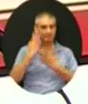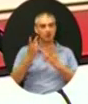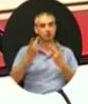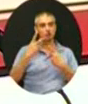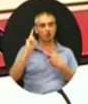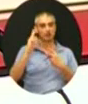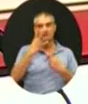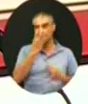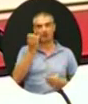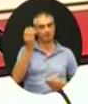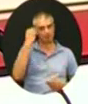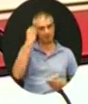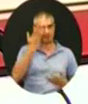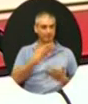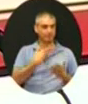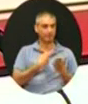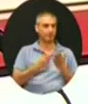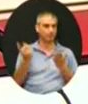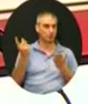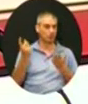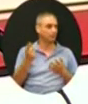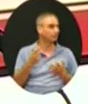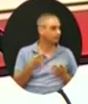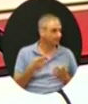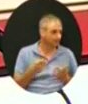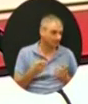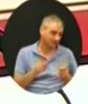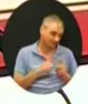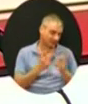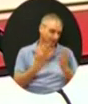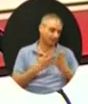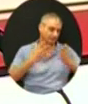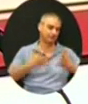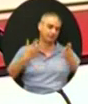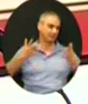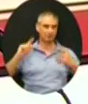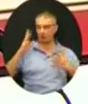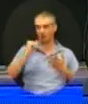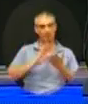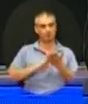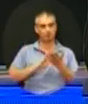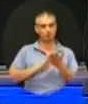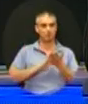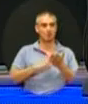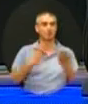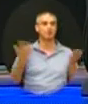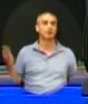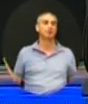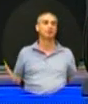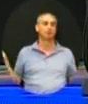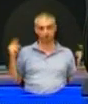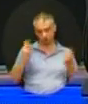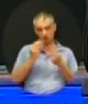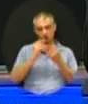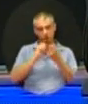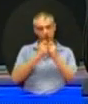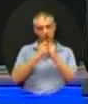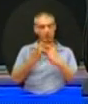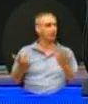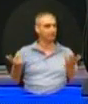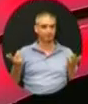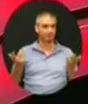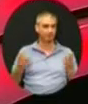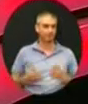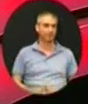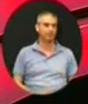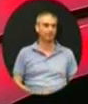יותר מ-400 תלמידים שמקבלים פתור כי גדל מספר תלמידי ישיבות משהו שבן גוריון לא לקח בחשבון ן אז אז יש עוד שינויים חוץ